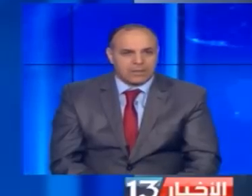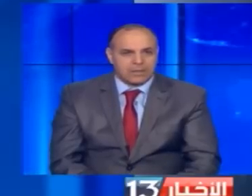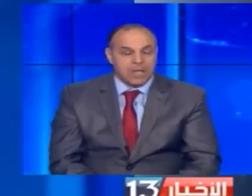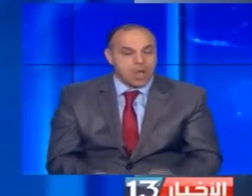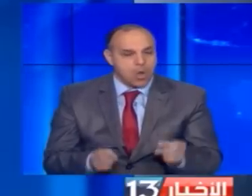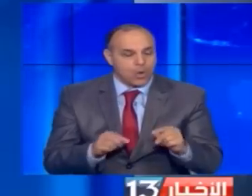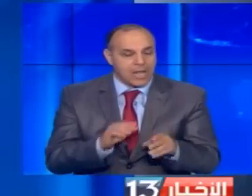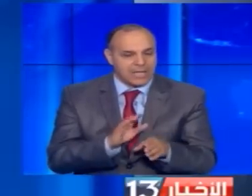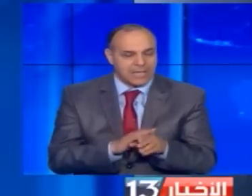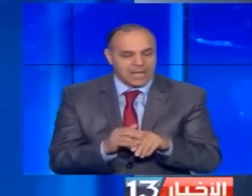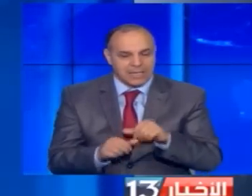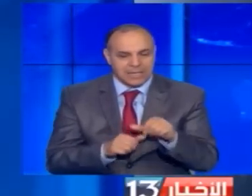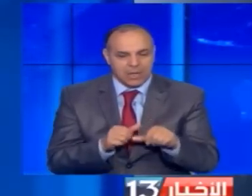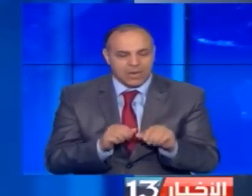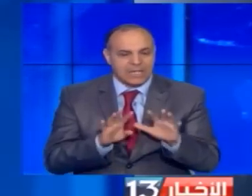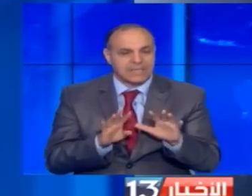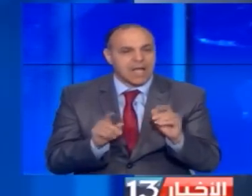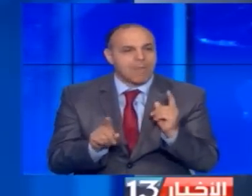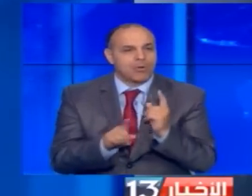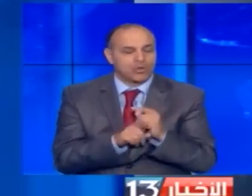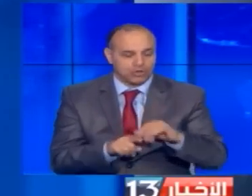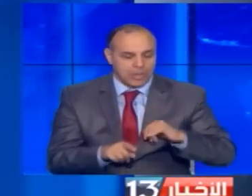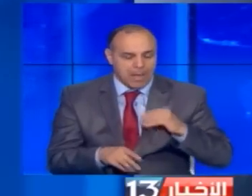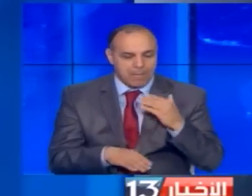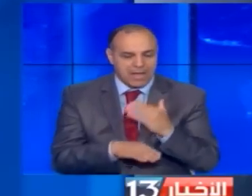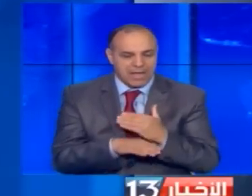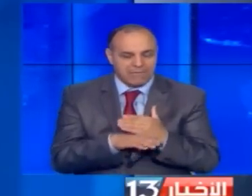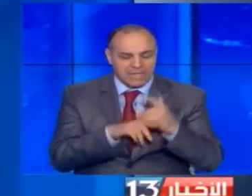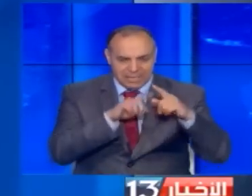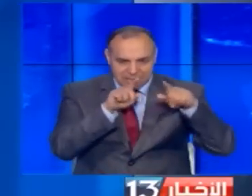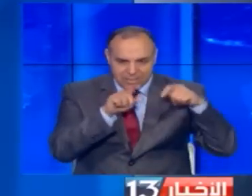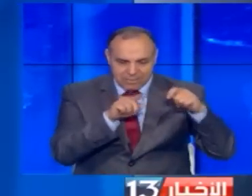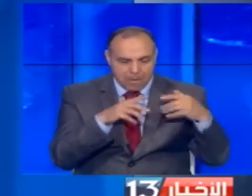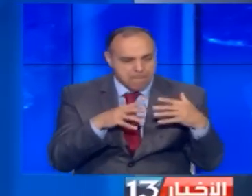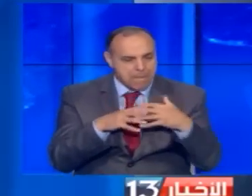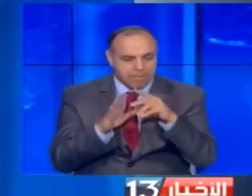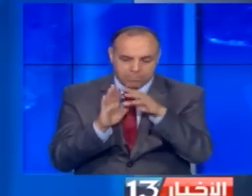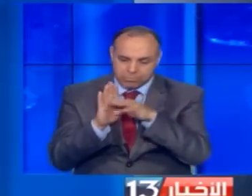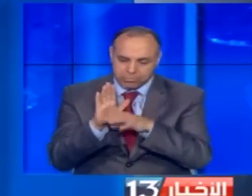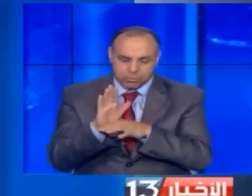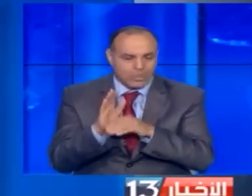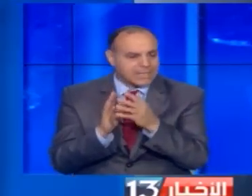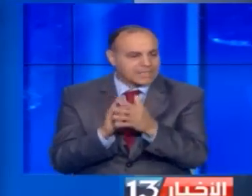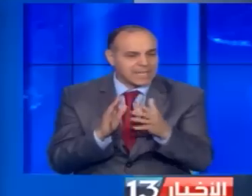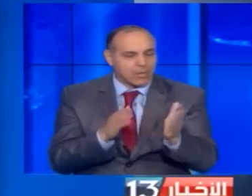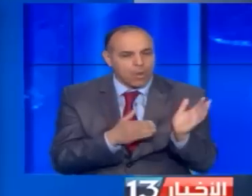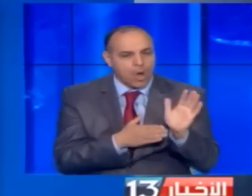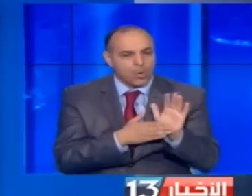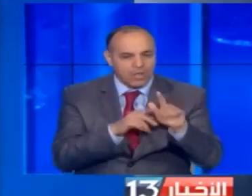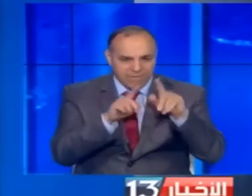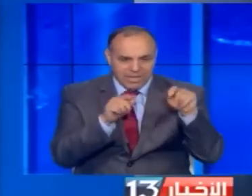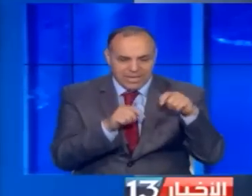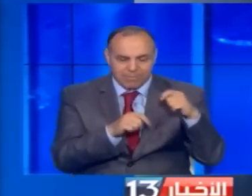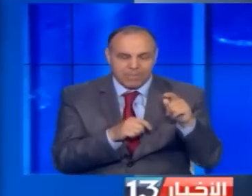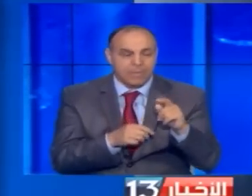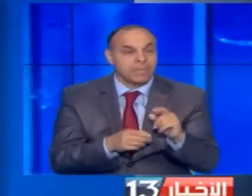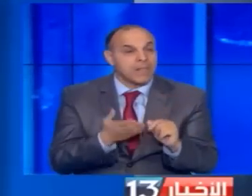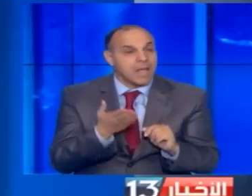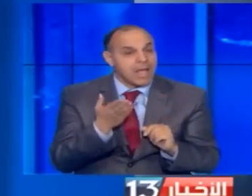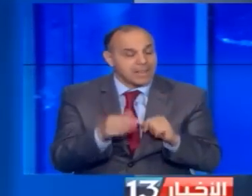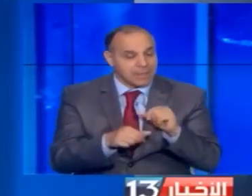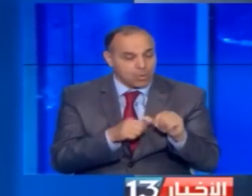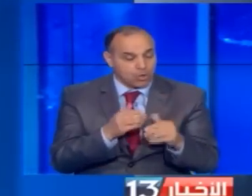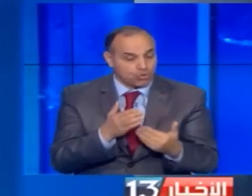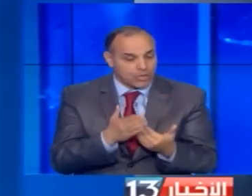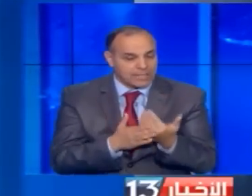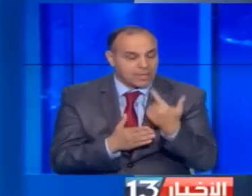كذلك انطلقت الدورة التاسعة لملتقى شباب قفصة للسينما متضمنة ورشات للأطفال وعروض أفلام سينمائية، دورة